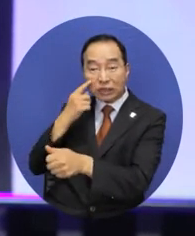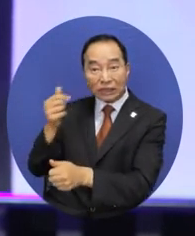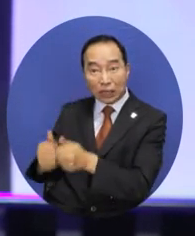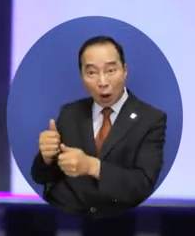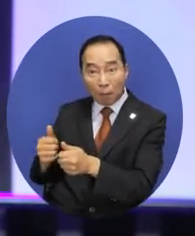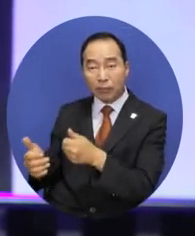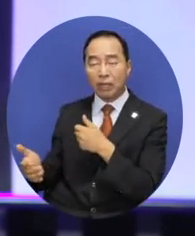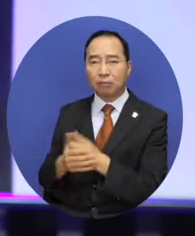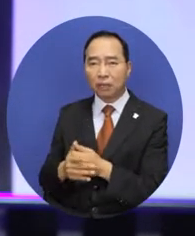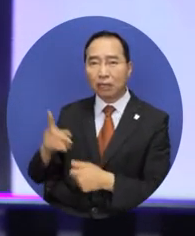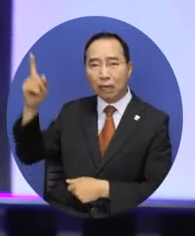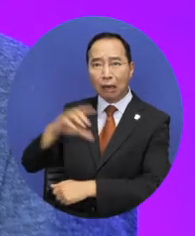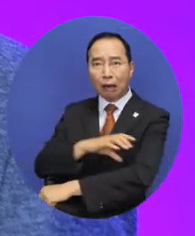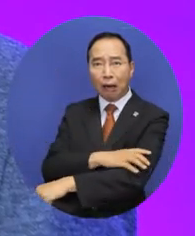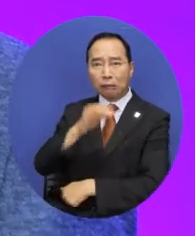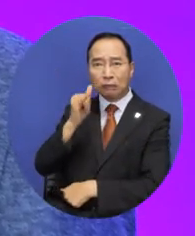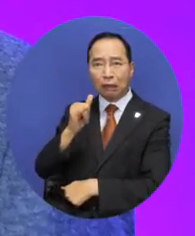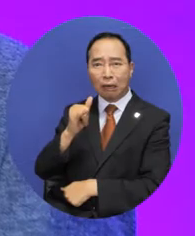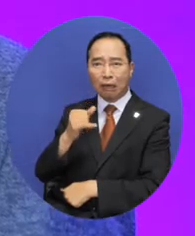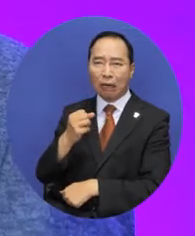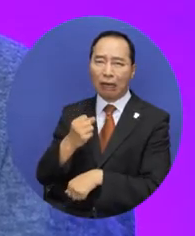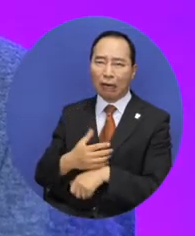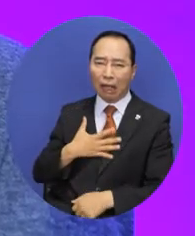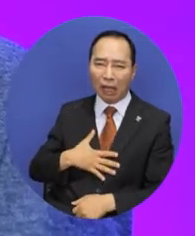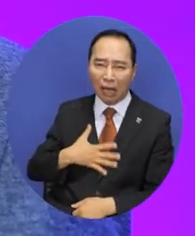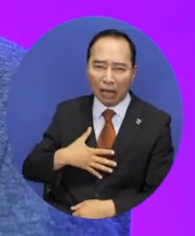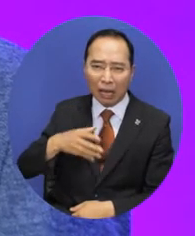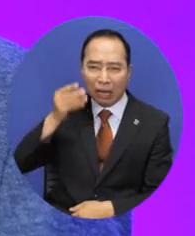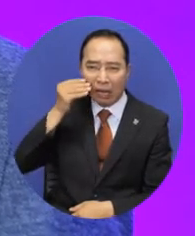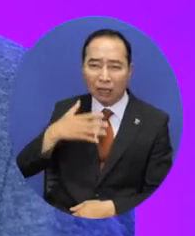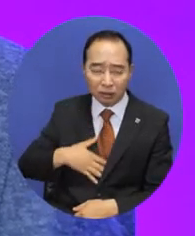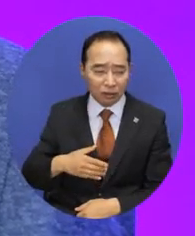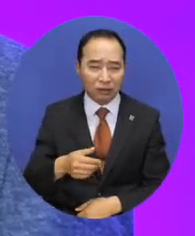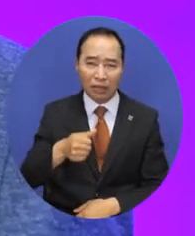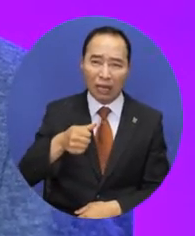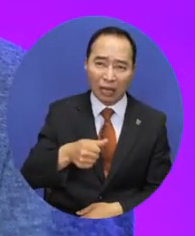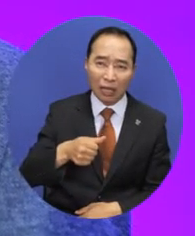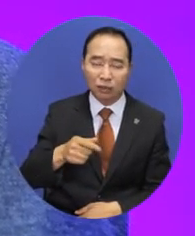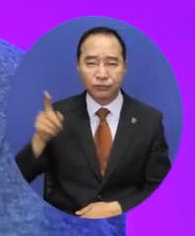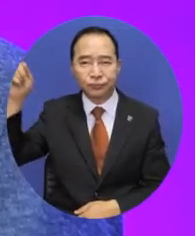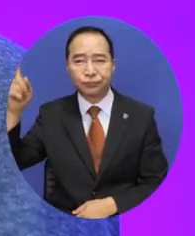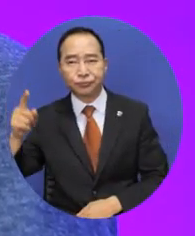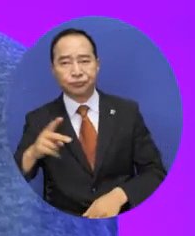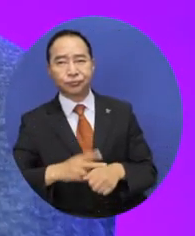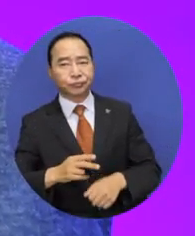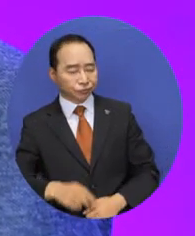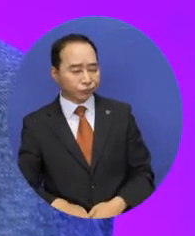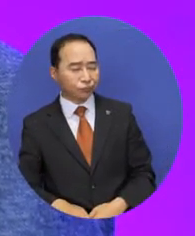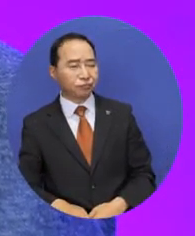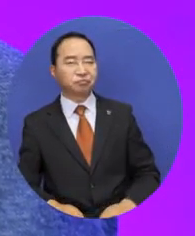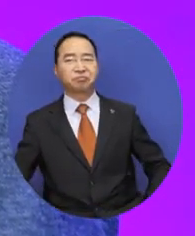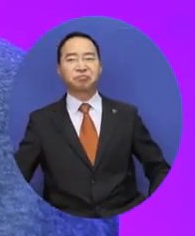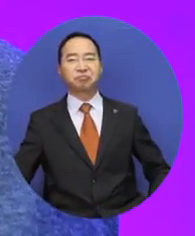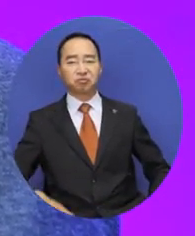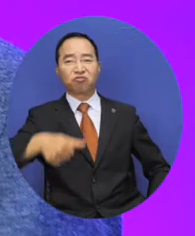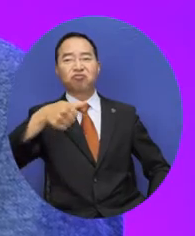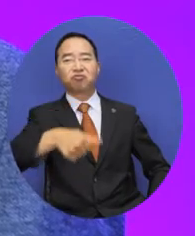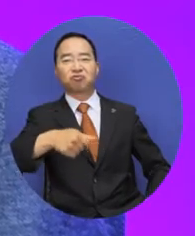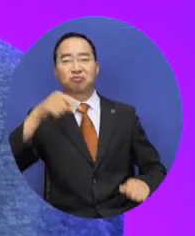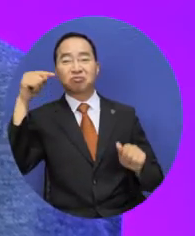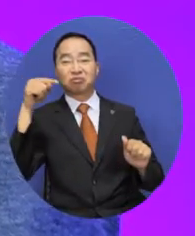이것이 작동했다는 것입니다. 그래서 시민이 머뭇거렸을 때 스탠리 밀그램이 무게를 잡고